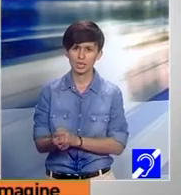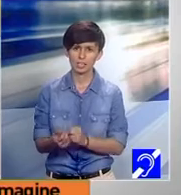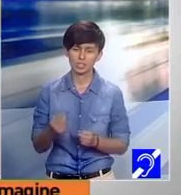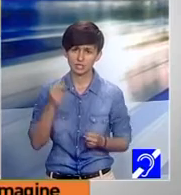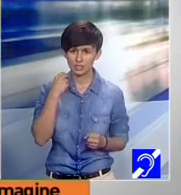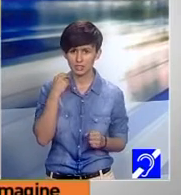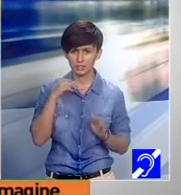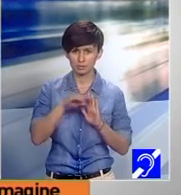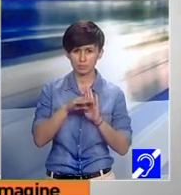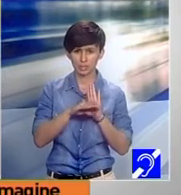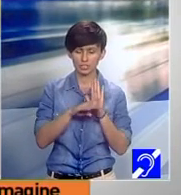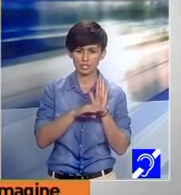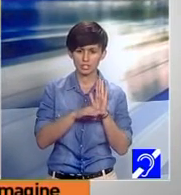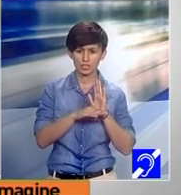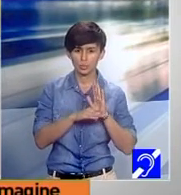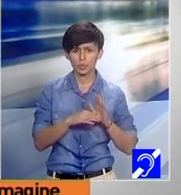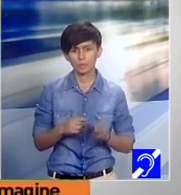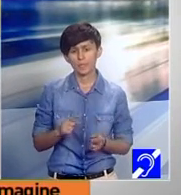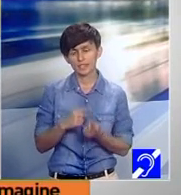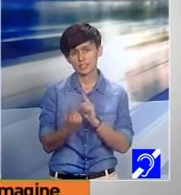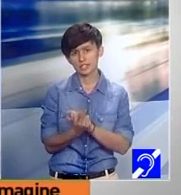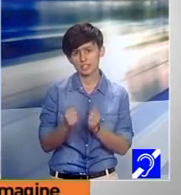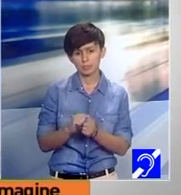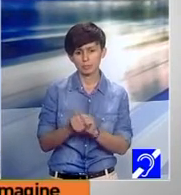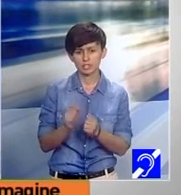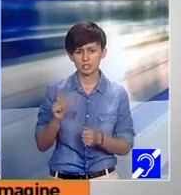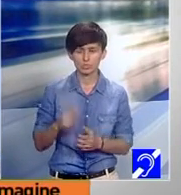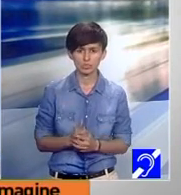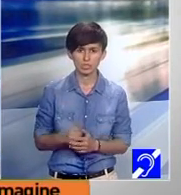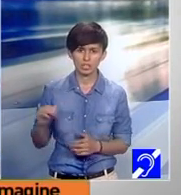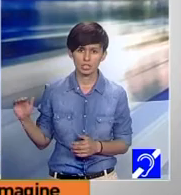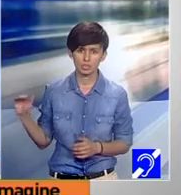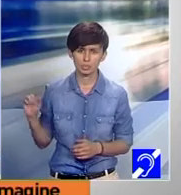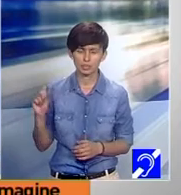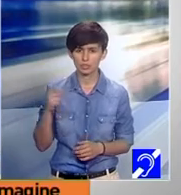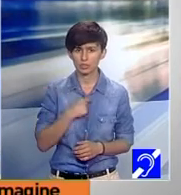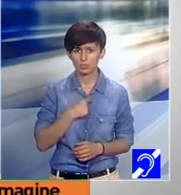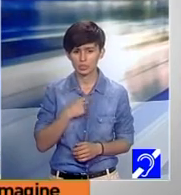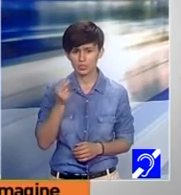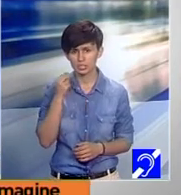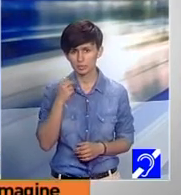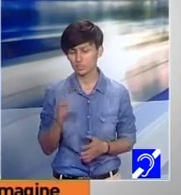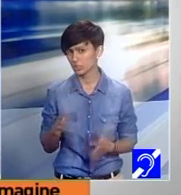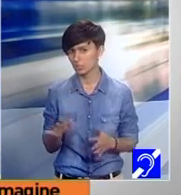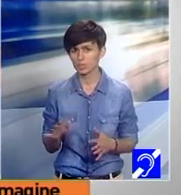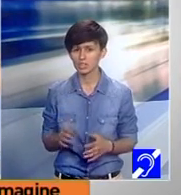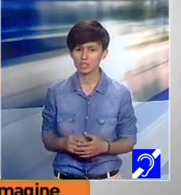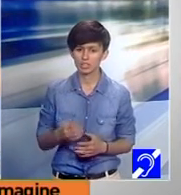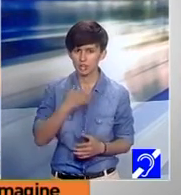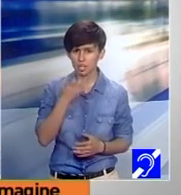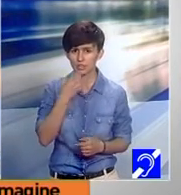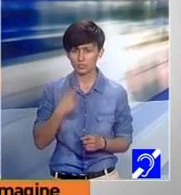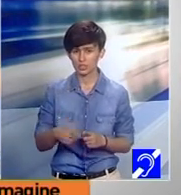este o dietă foarte strictă, copilul nu are voie să mănânce mai nimic decât fructele și legume permise, plus